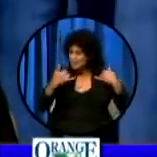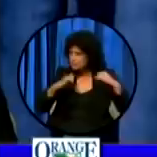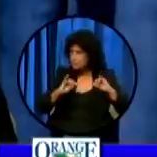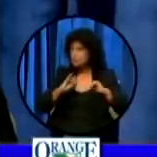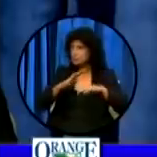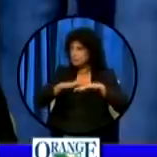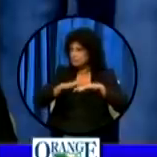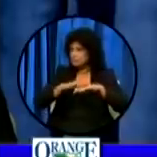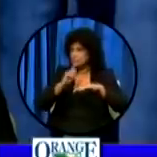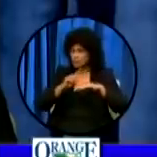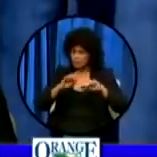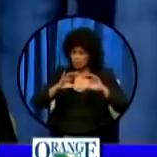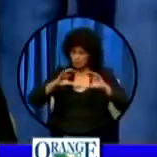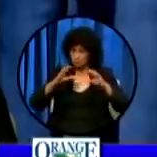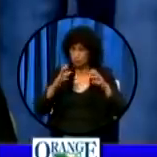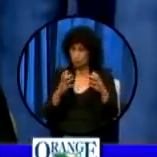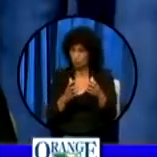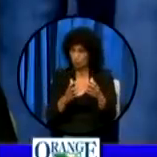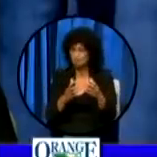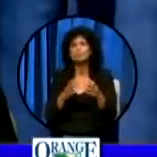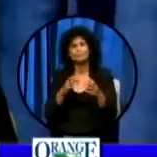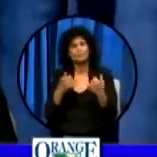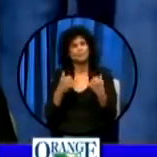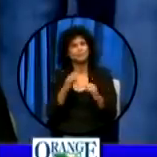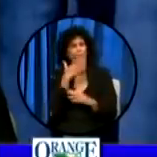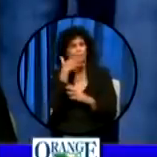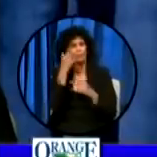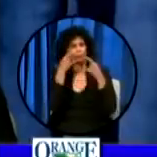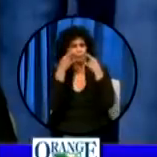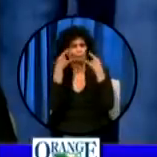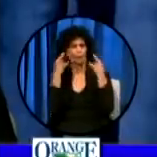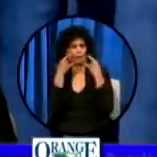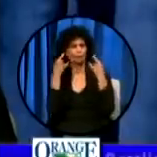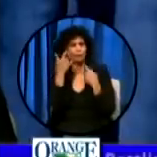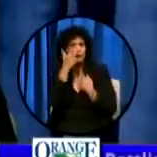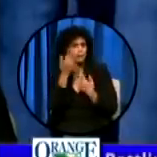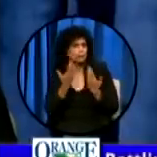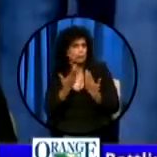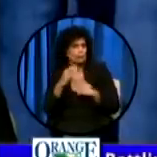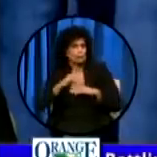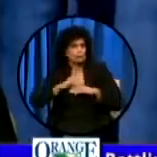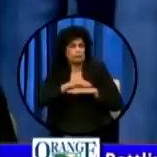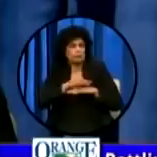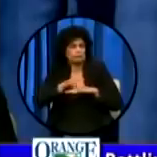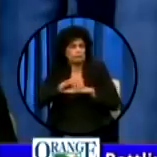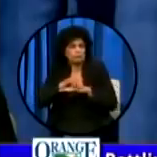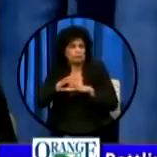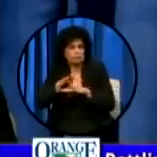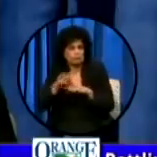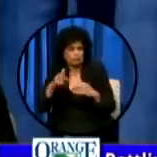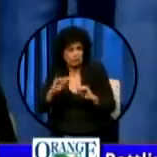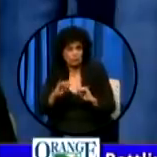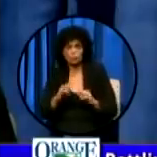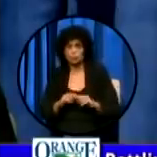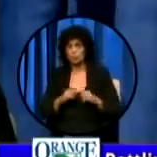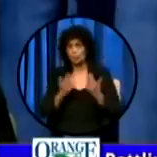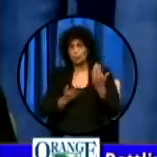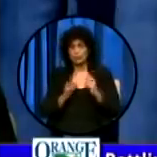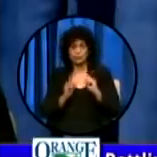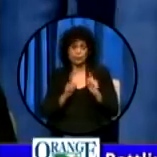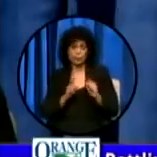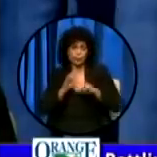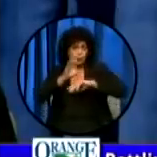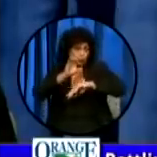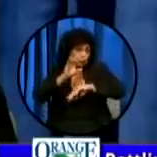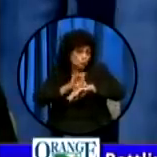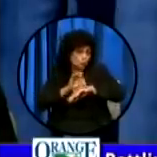маски. И большое общение это становится проблемой. Вы хотите действительно побудить всех там носить маски. Мы хотим, чтобы